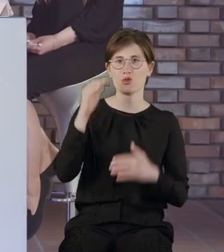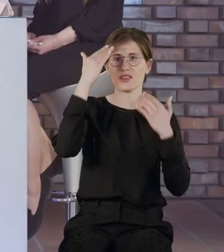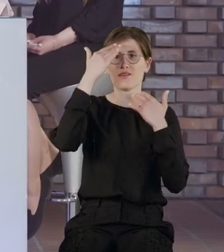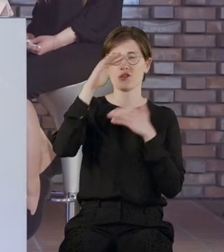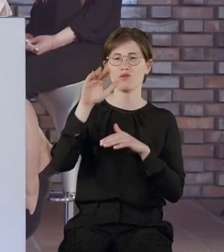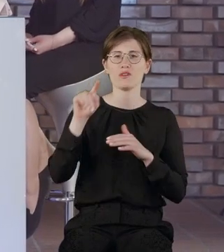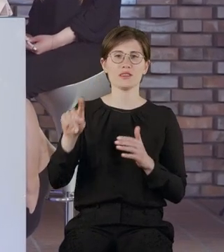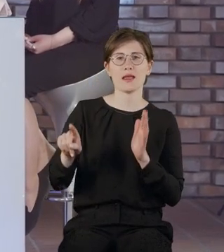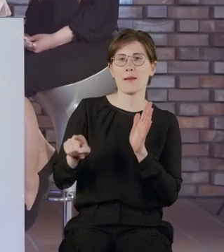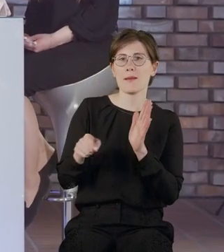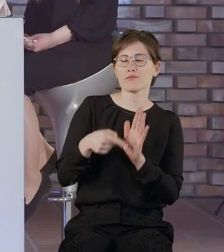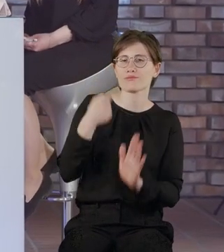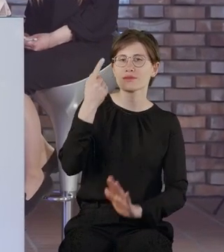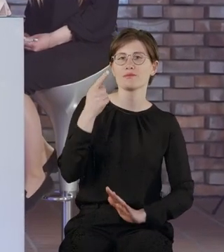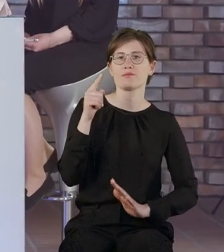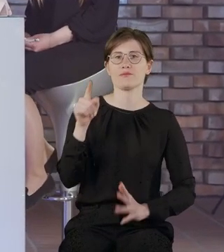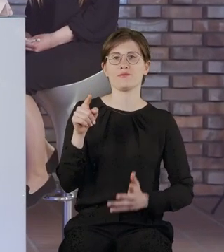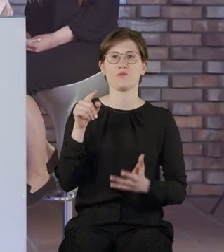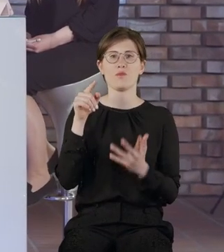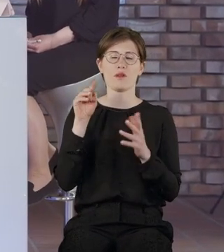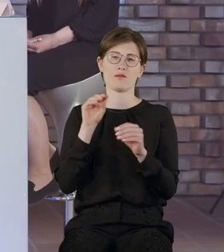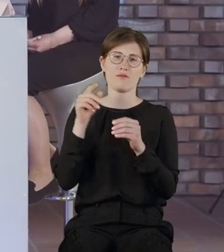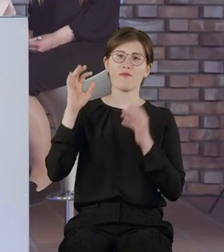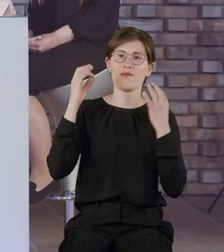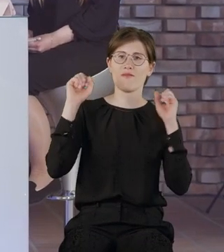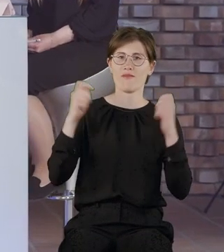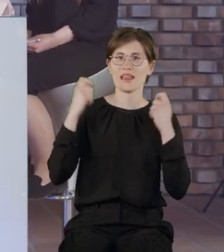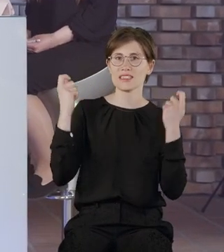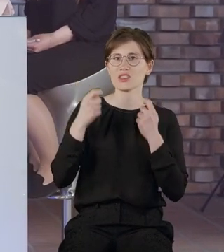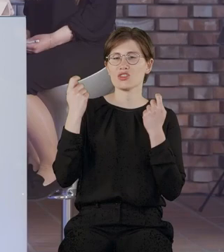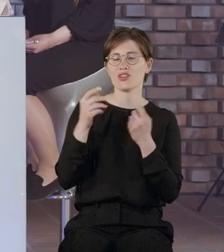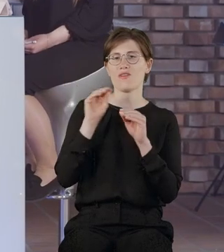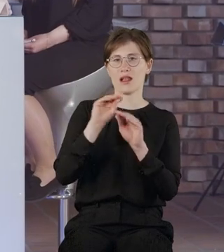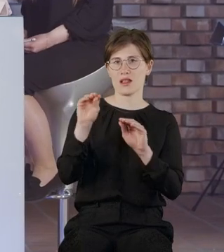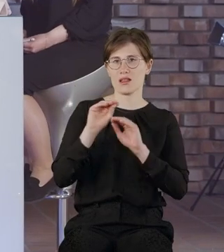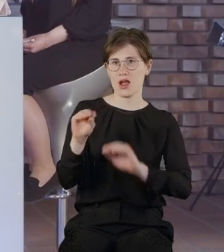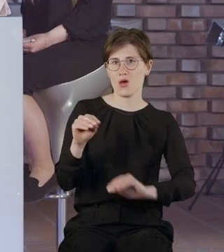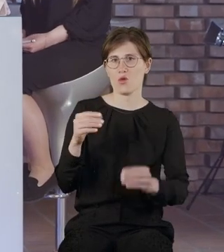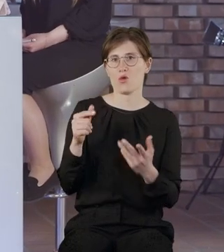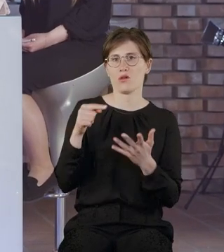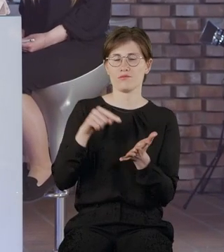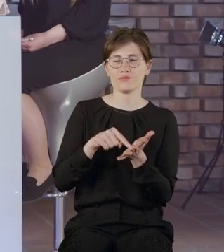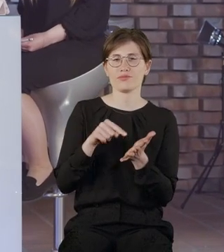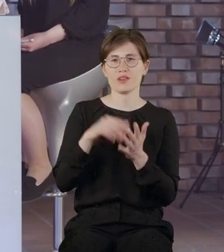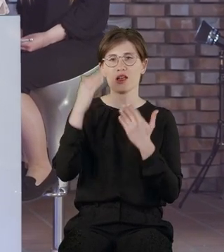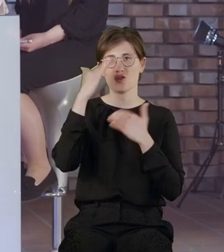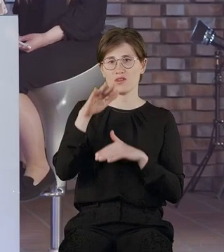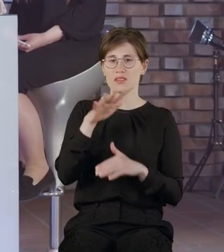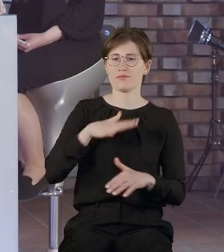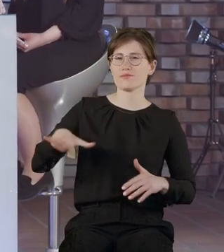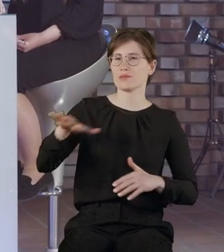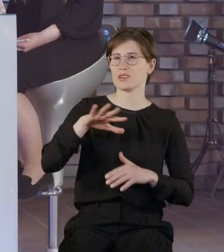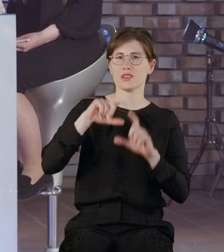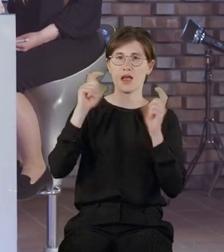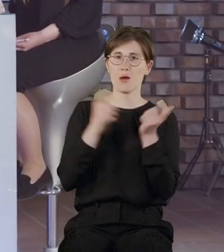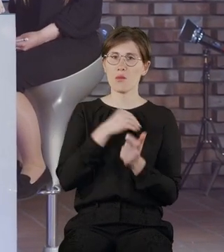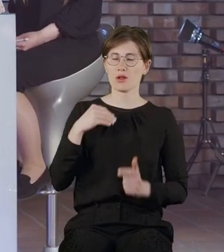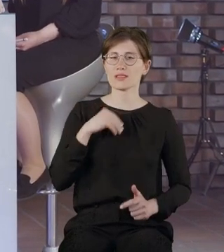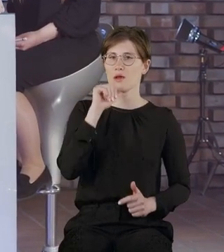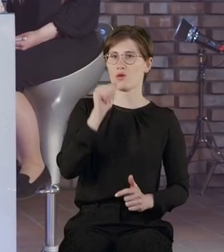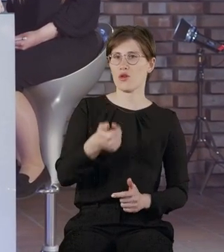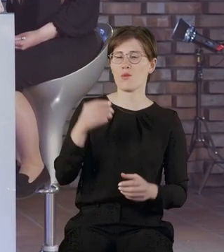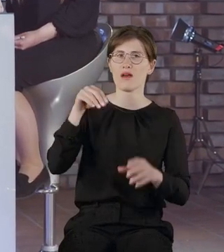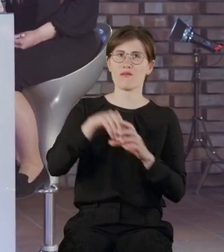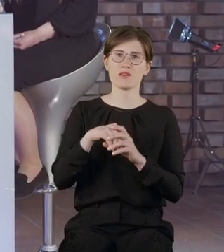jest liderem Śląskiego Festiwalu Nauki Katowice, jednego z największych wydarzeń popularno-naukowych w kraju i w Europie. To kilkaset atrakcji